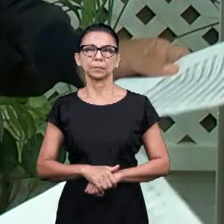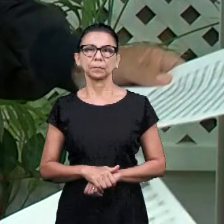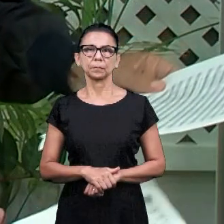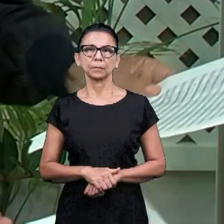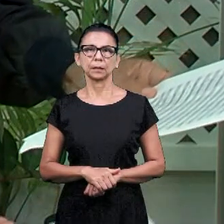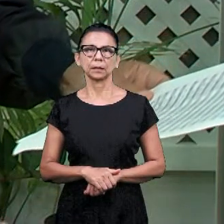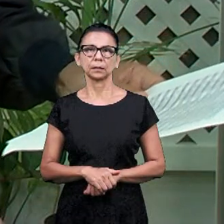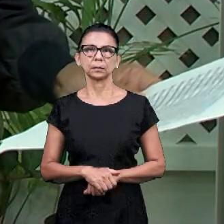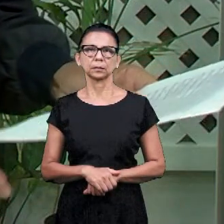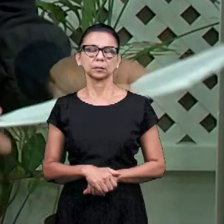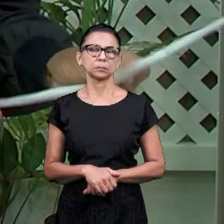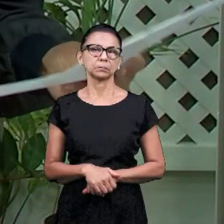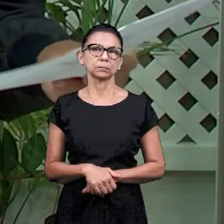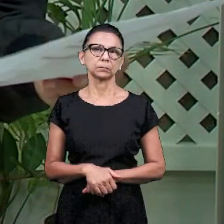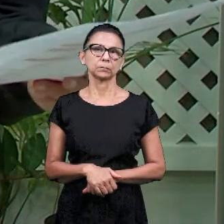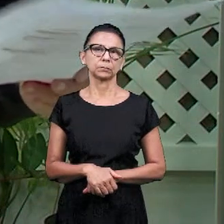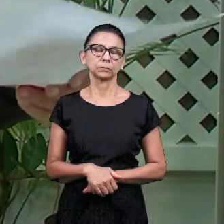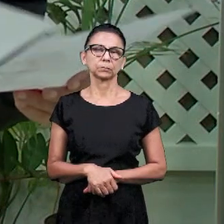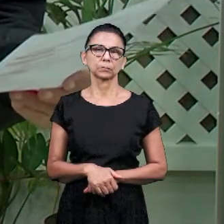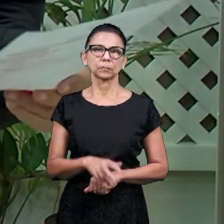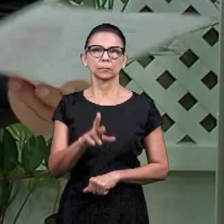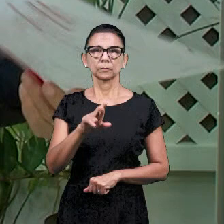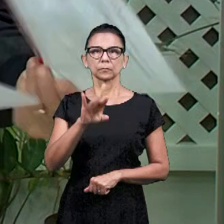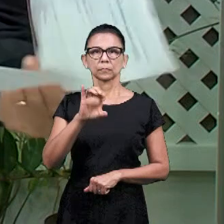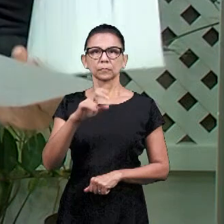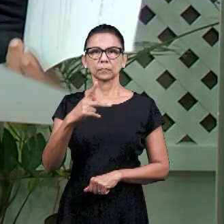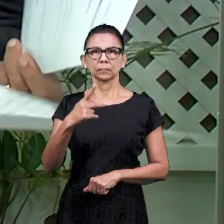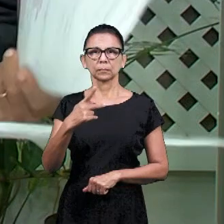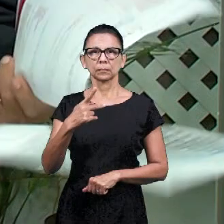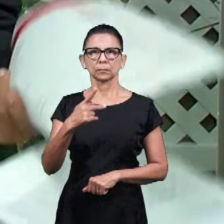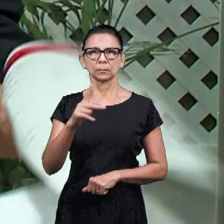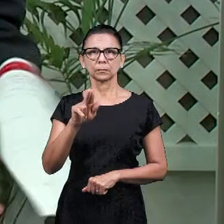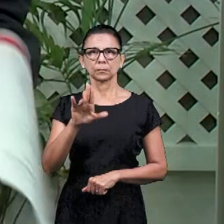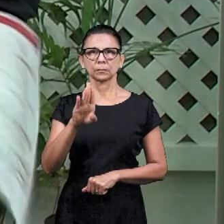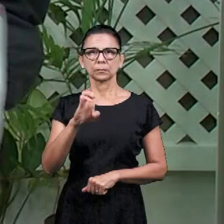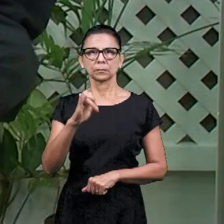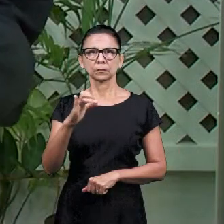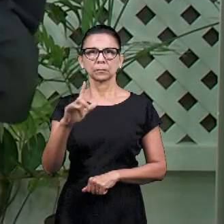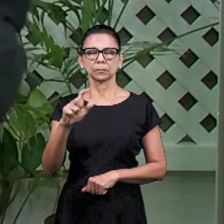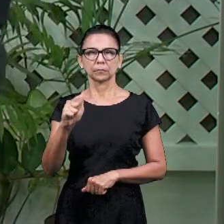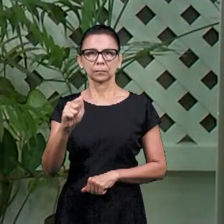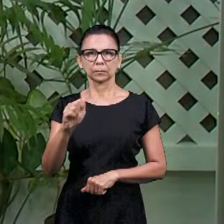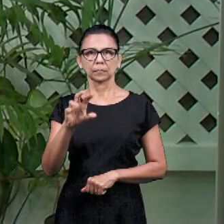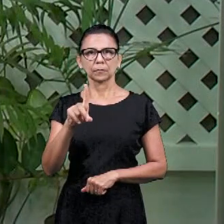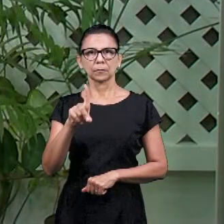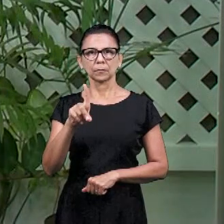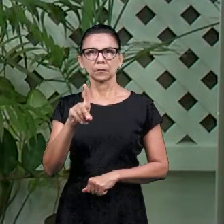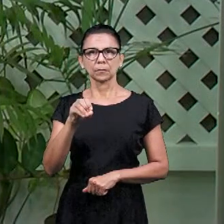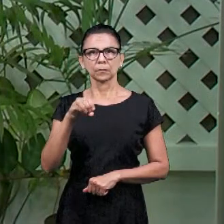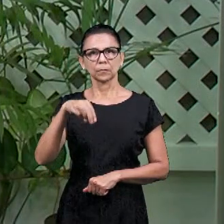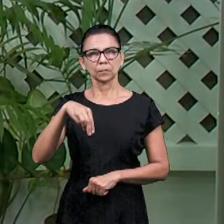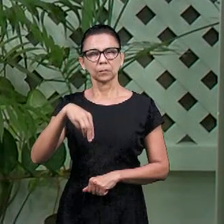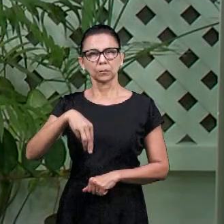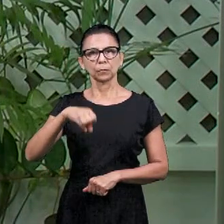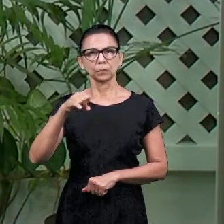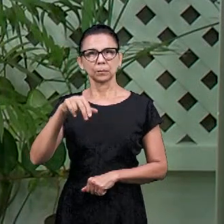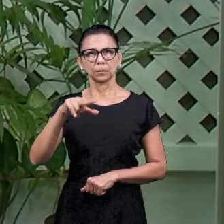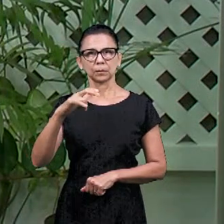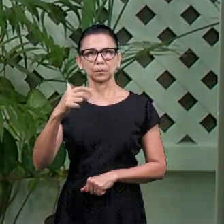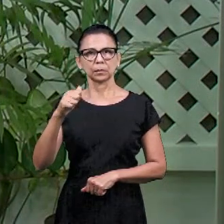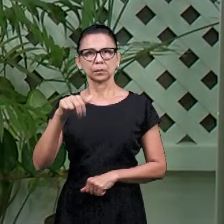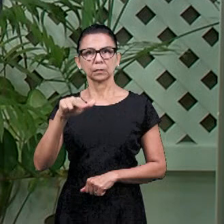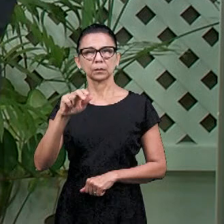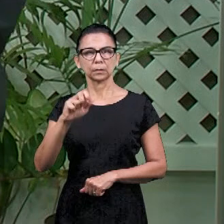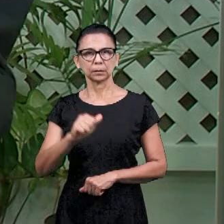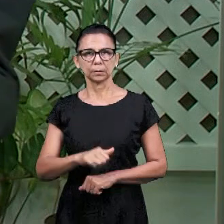en évidence, l'Amérique latine, la République dominicaine, ministère extraordinaire là-bas.